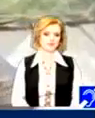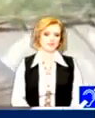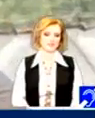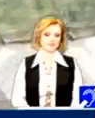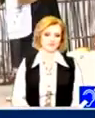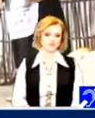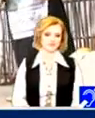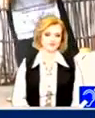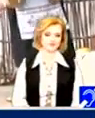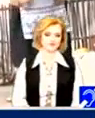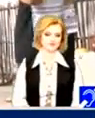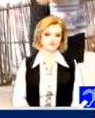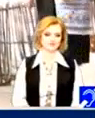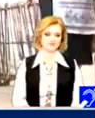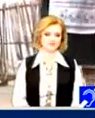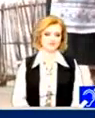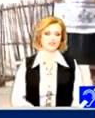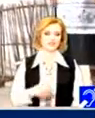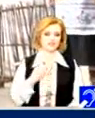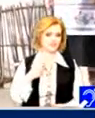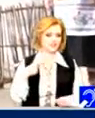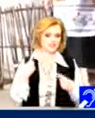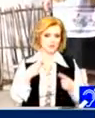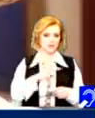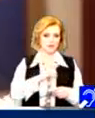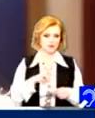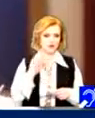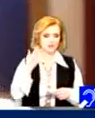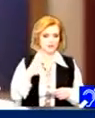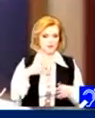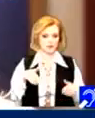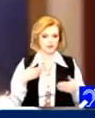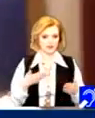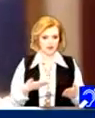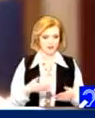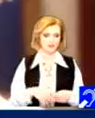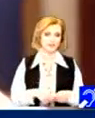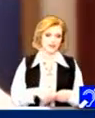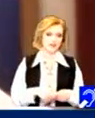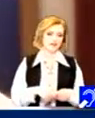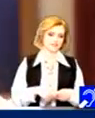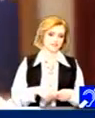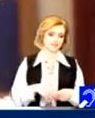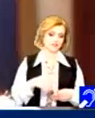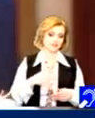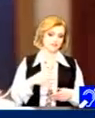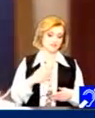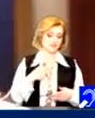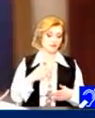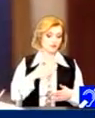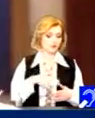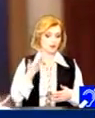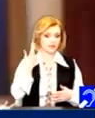de oricare dată, de câte ori ne propune domnul Iurie Babi și de fapt am mai participat și la teatru Veniamin Apostol și cred eu că teatru